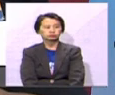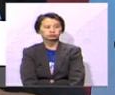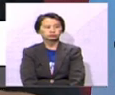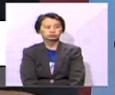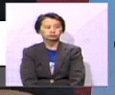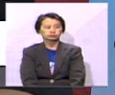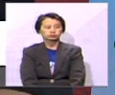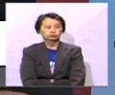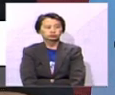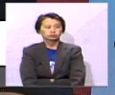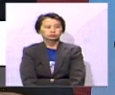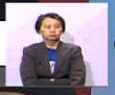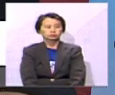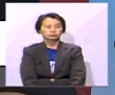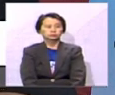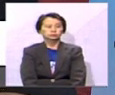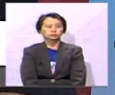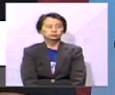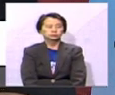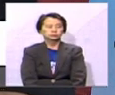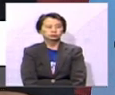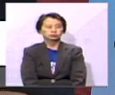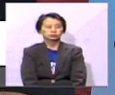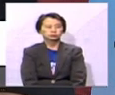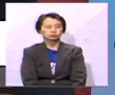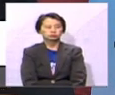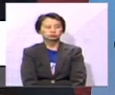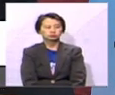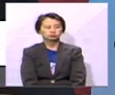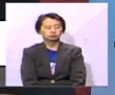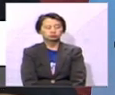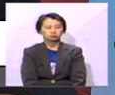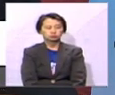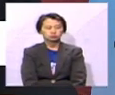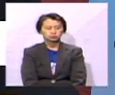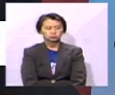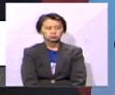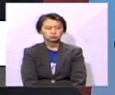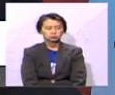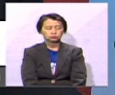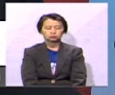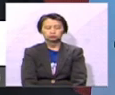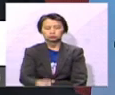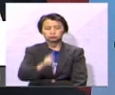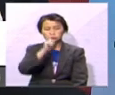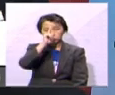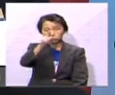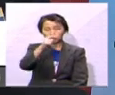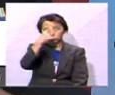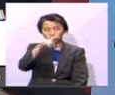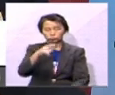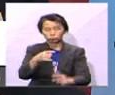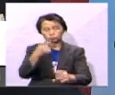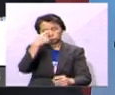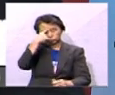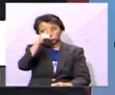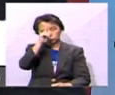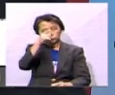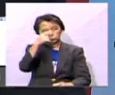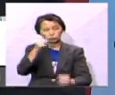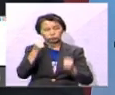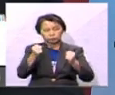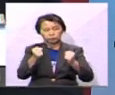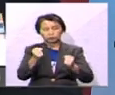Sebab saya bagi arahan tadi, saya minta Osmani buat kursus sebenarnya untuk memantapkan hubungan mereka